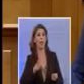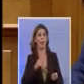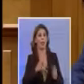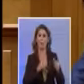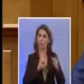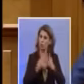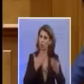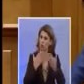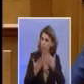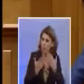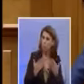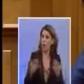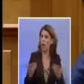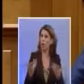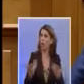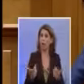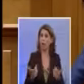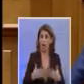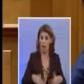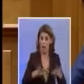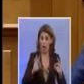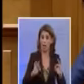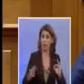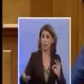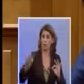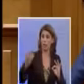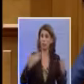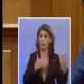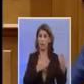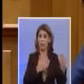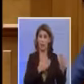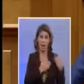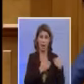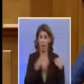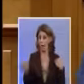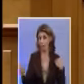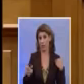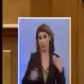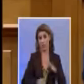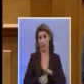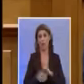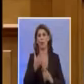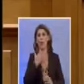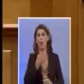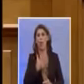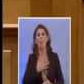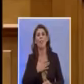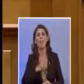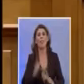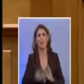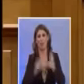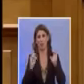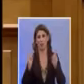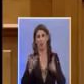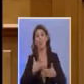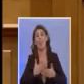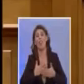αυτό. Προσπάθεια που είχε ξεκινήσει καιρό πριν αναλάβετε. Διότι δεν θέλατε και δεν